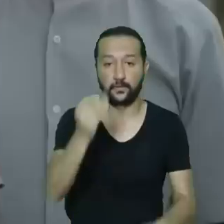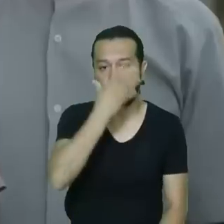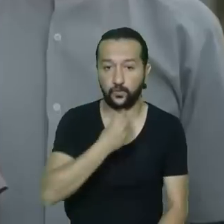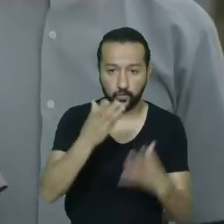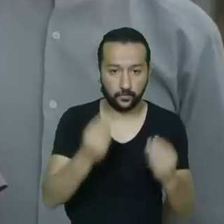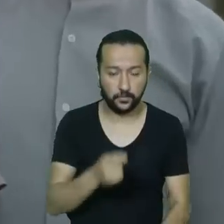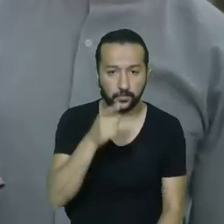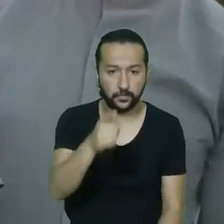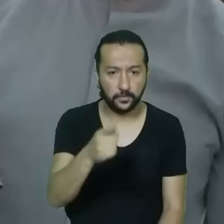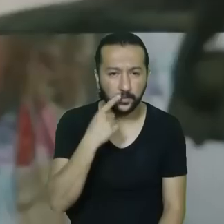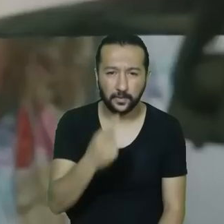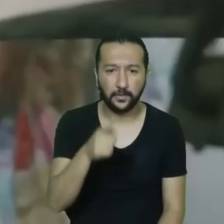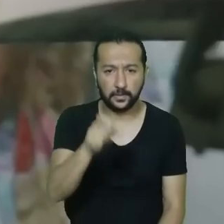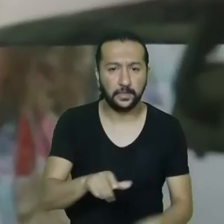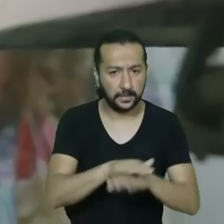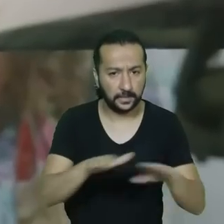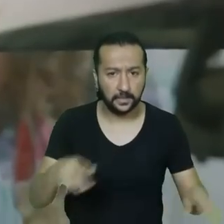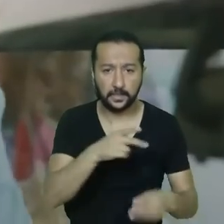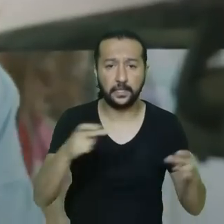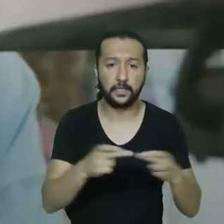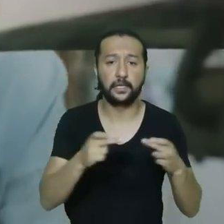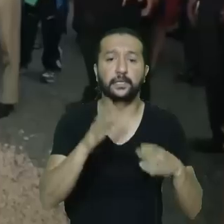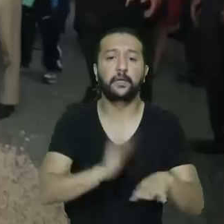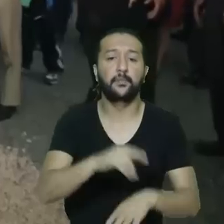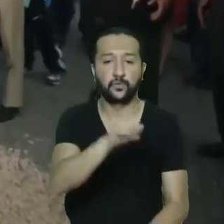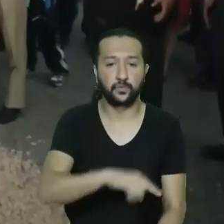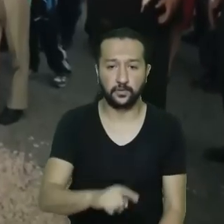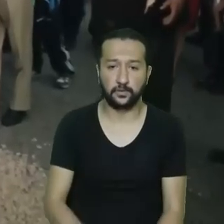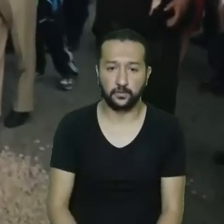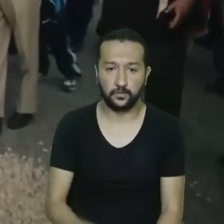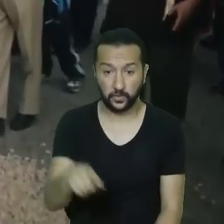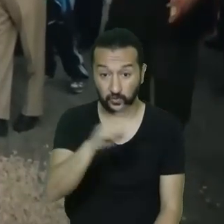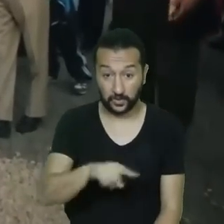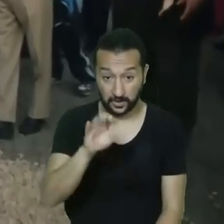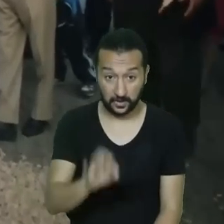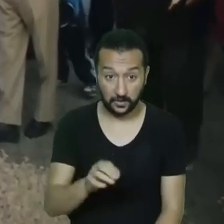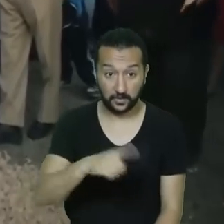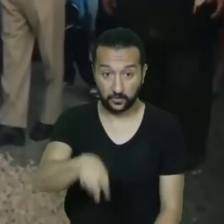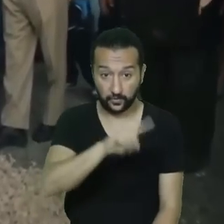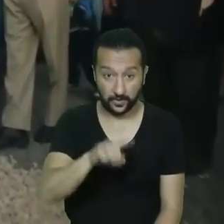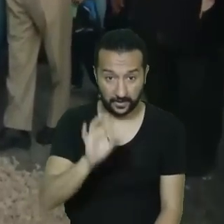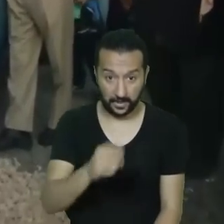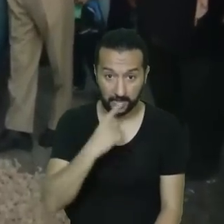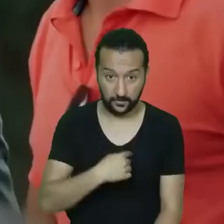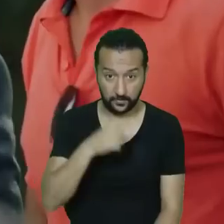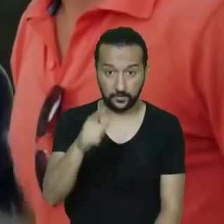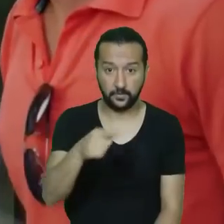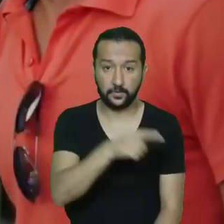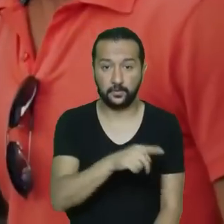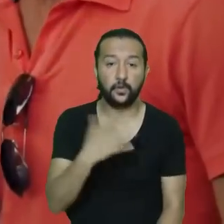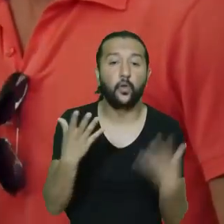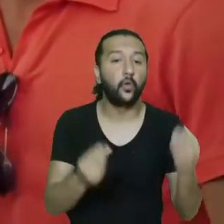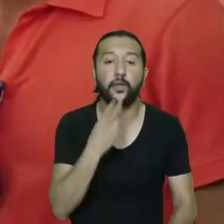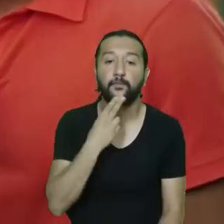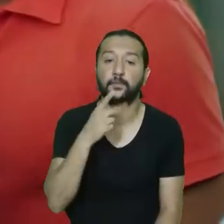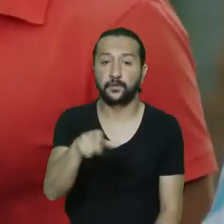be. Abi das reicht. Yeter ya, tartışma şunlarla. Şunlar lan ha? Şunlar lan ha? Ne oldu